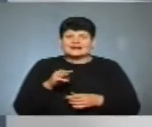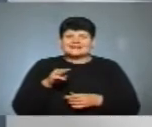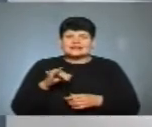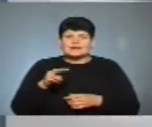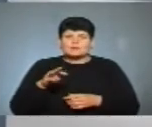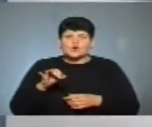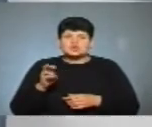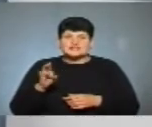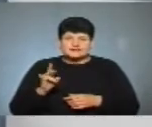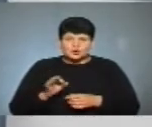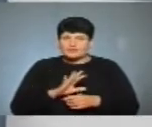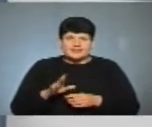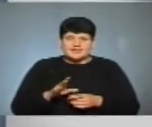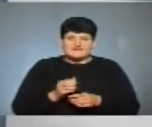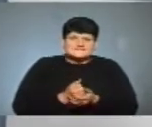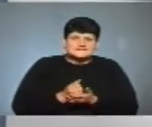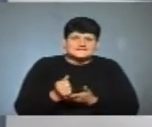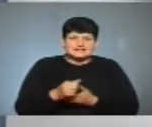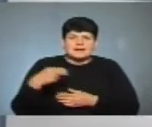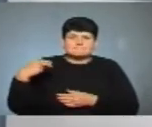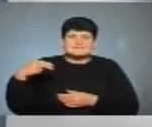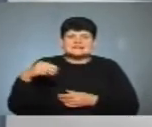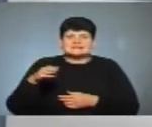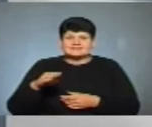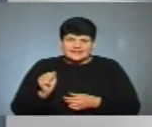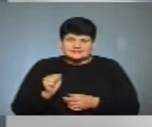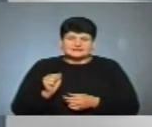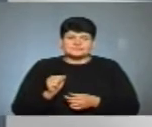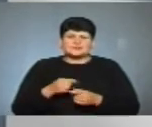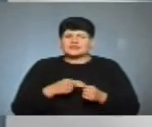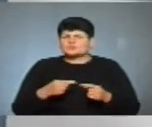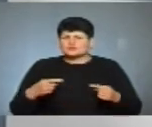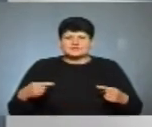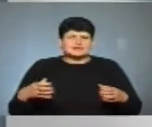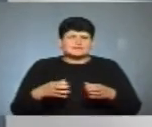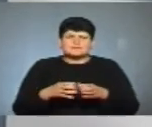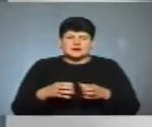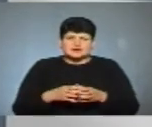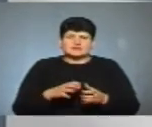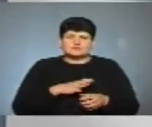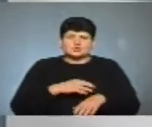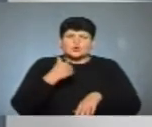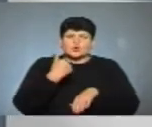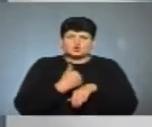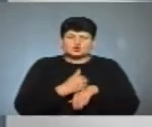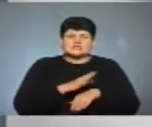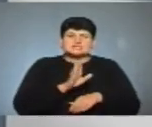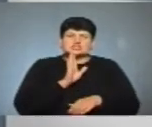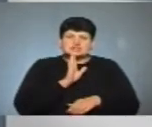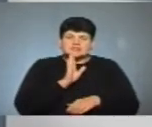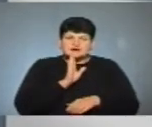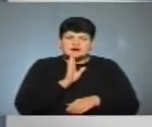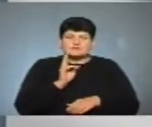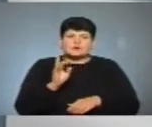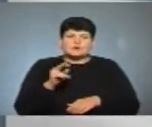не балотувалась, скажімо, на президента, і будь-які партії, які були очолювані жінками, це,